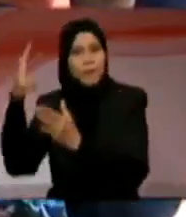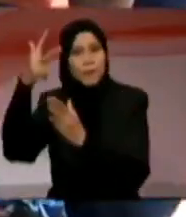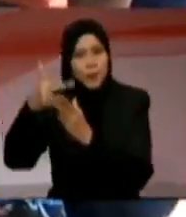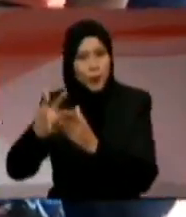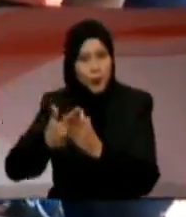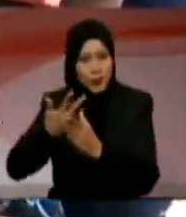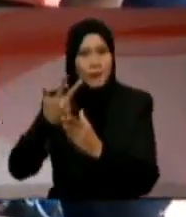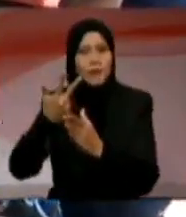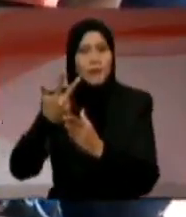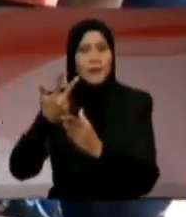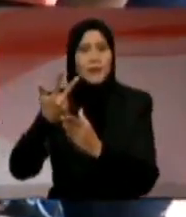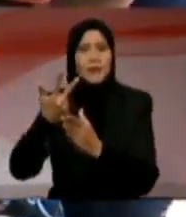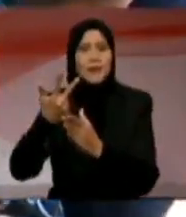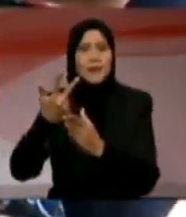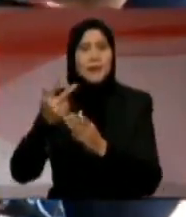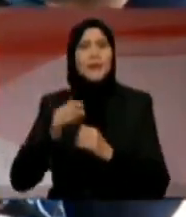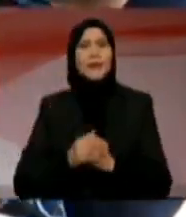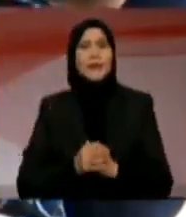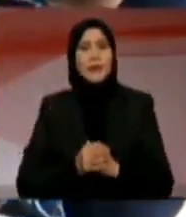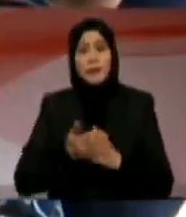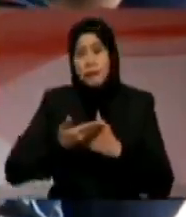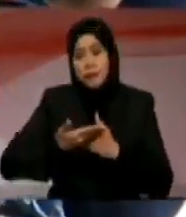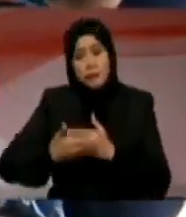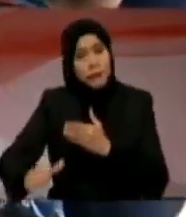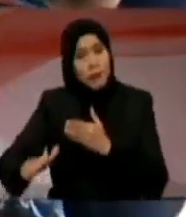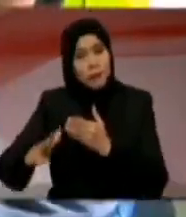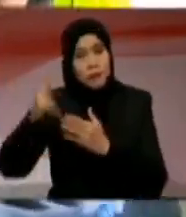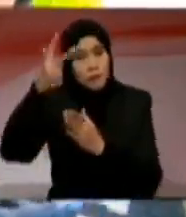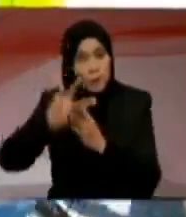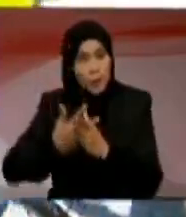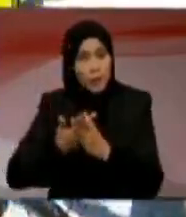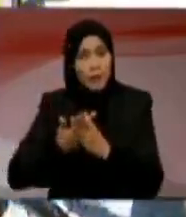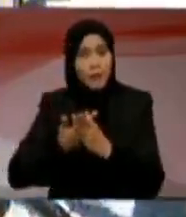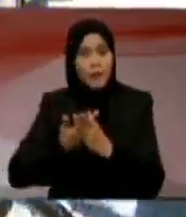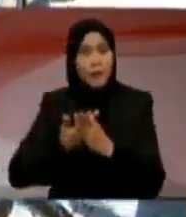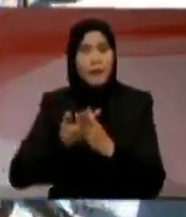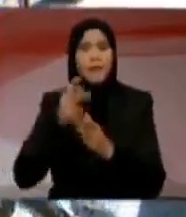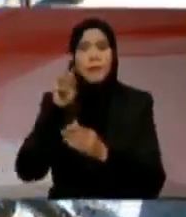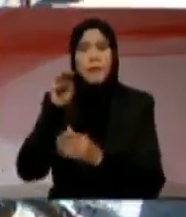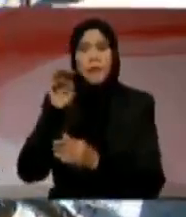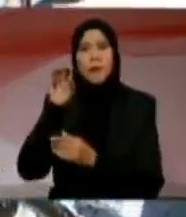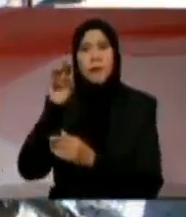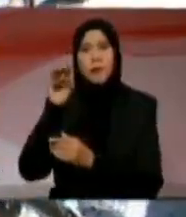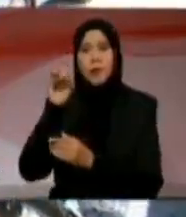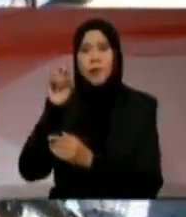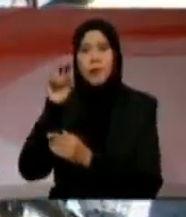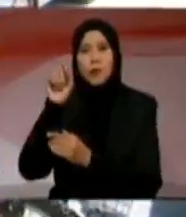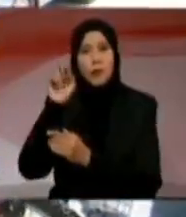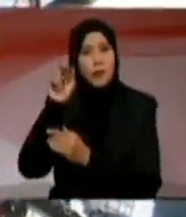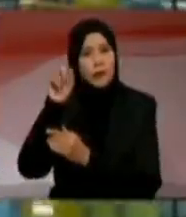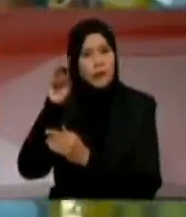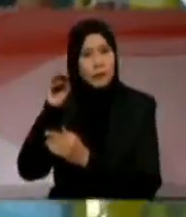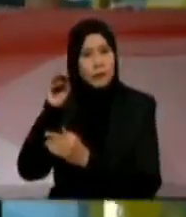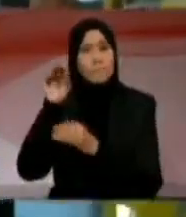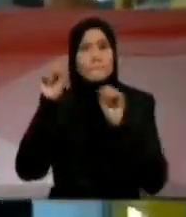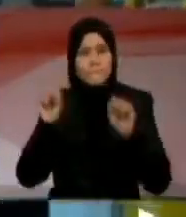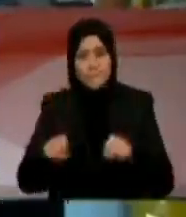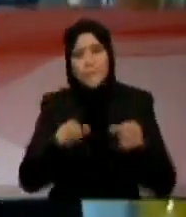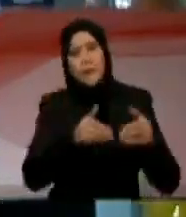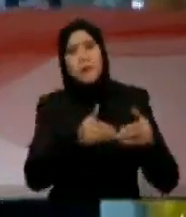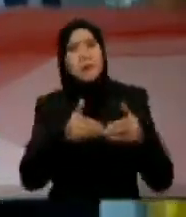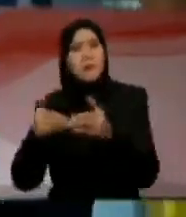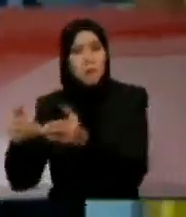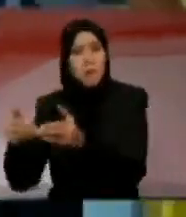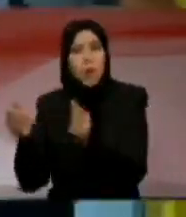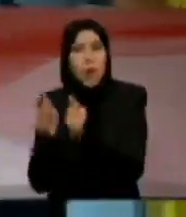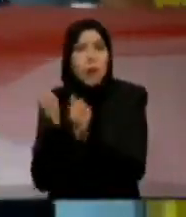tiga bulan Hai selepas tiga bulan tempo hari thorium boleh dilanjutkan oleh bank-bank